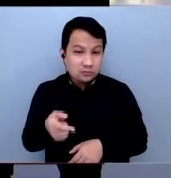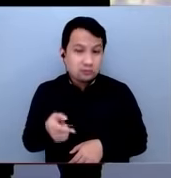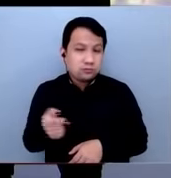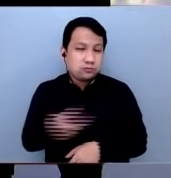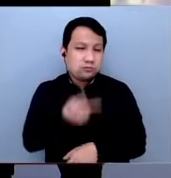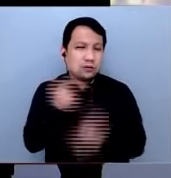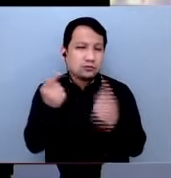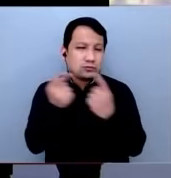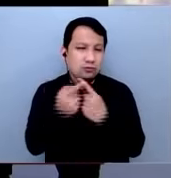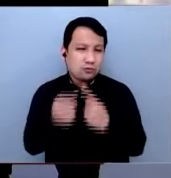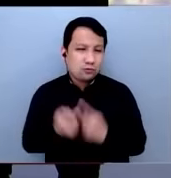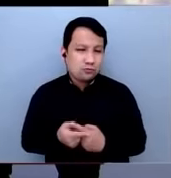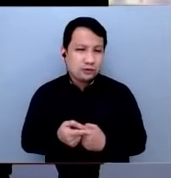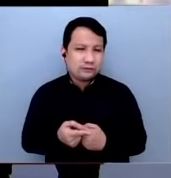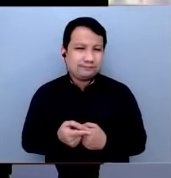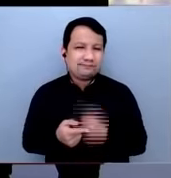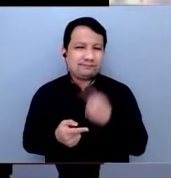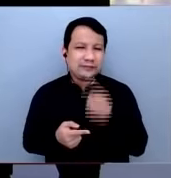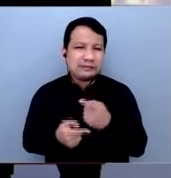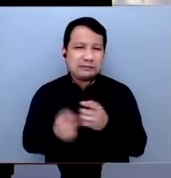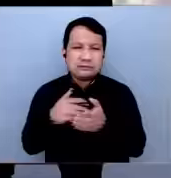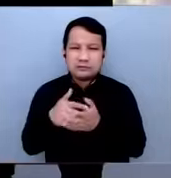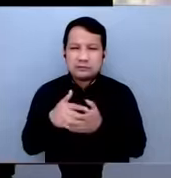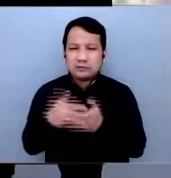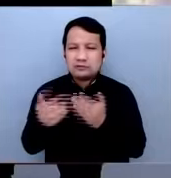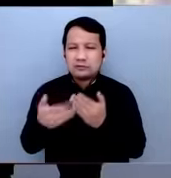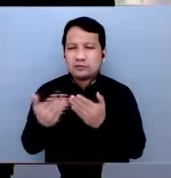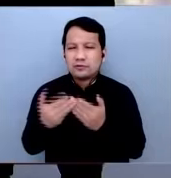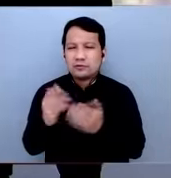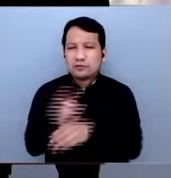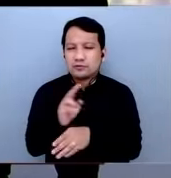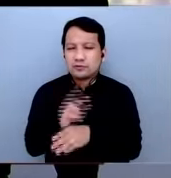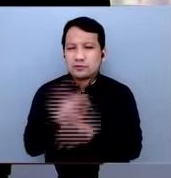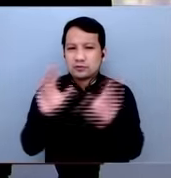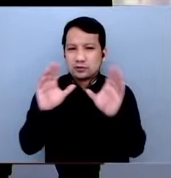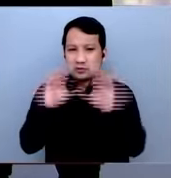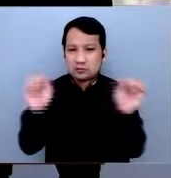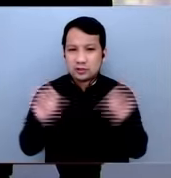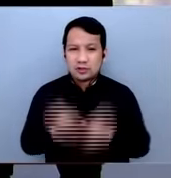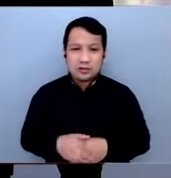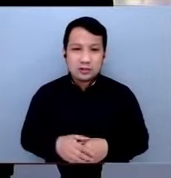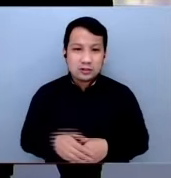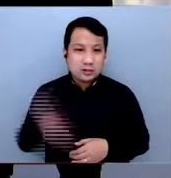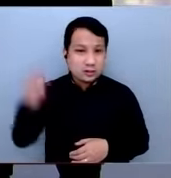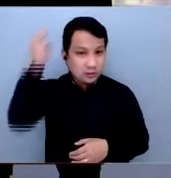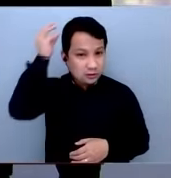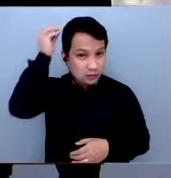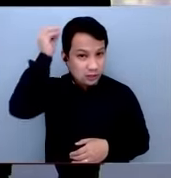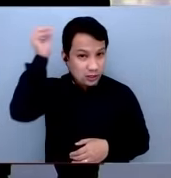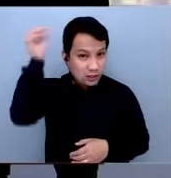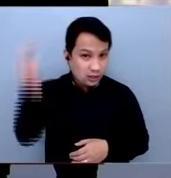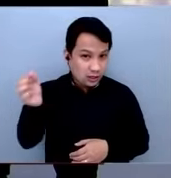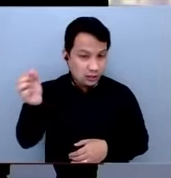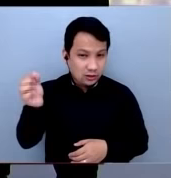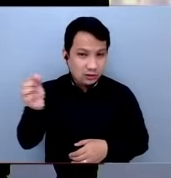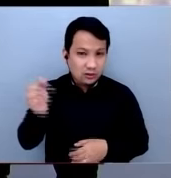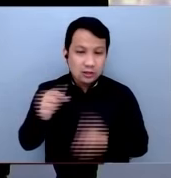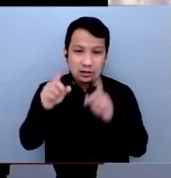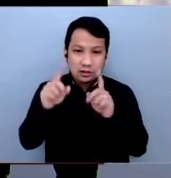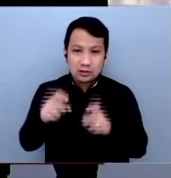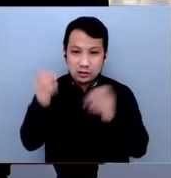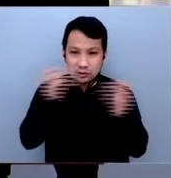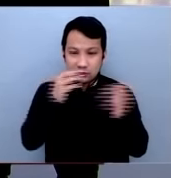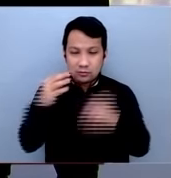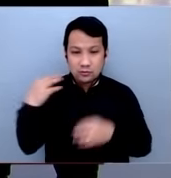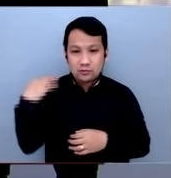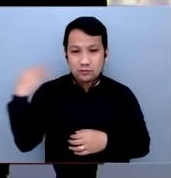komplikado kaya't bihira tuloy gamitin. Ito po ang tinatawag na hair sampling. Ito rin po ang drug test na binovolunteer